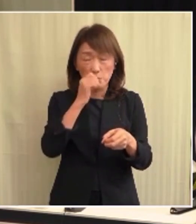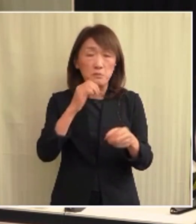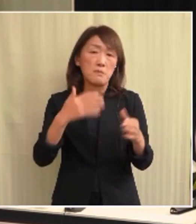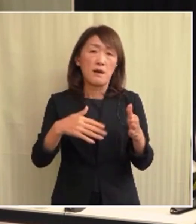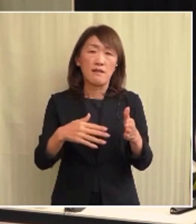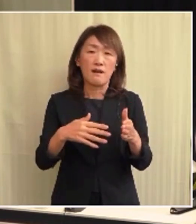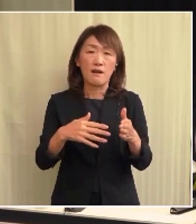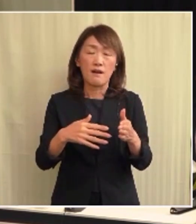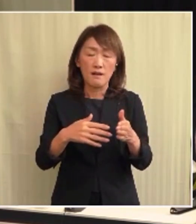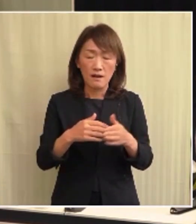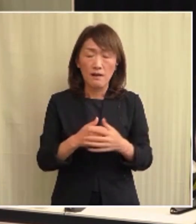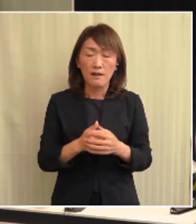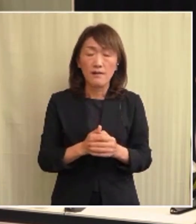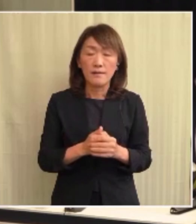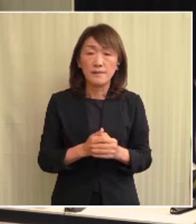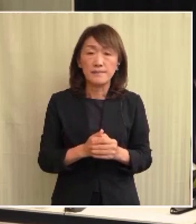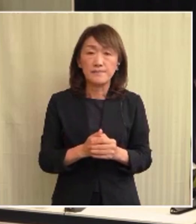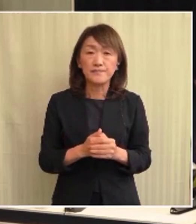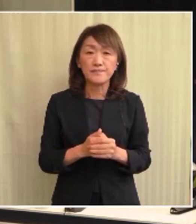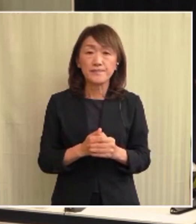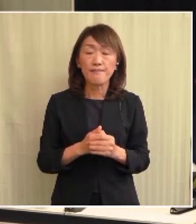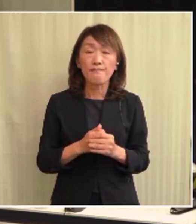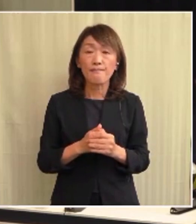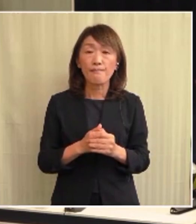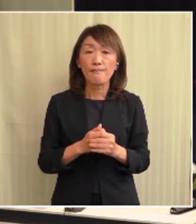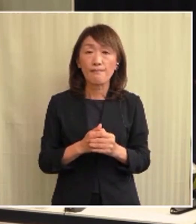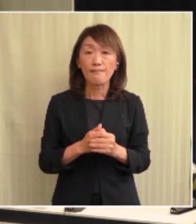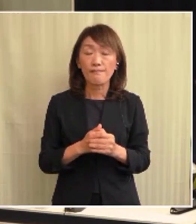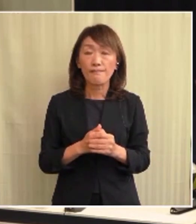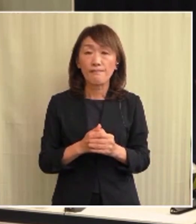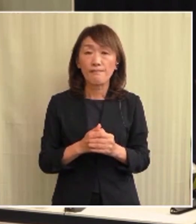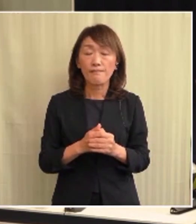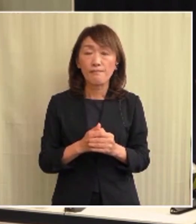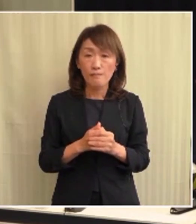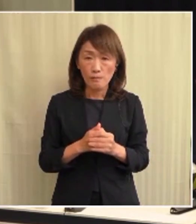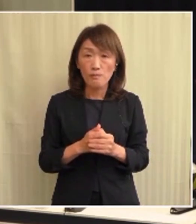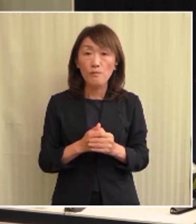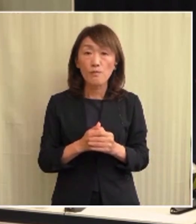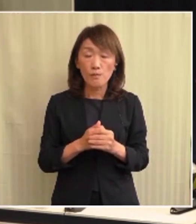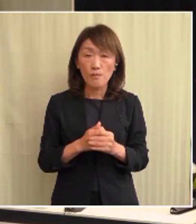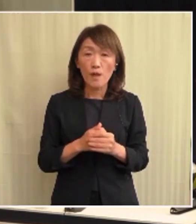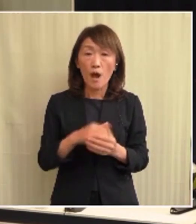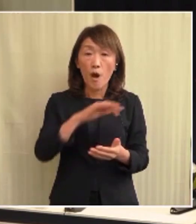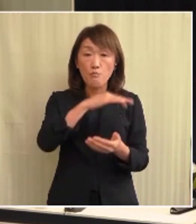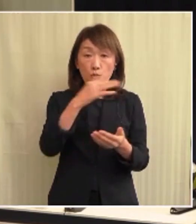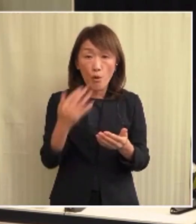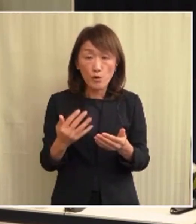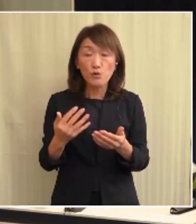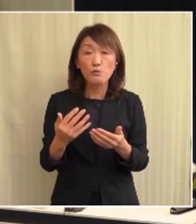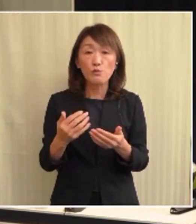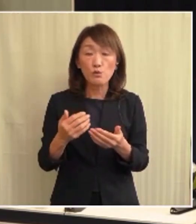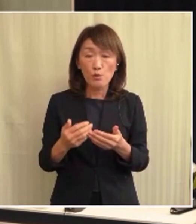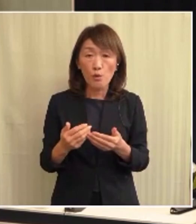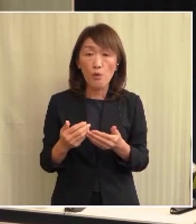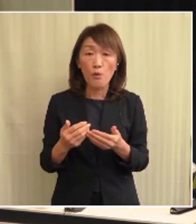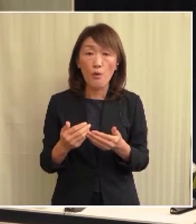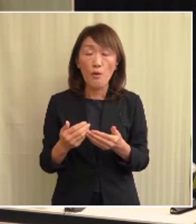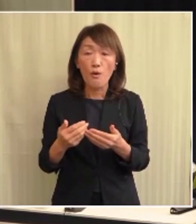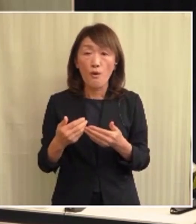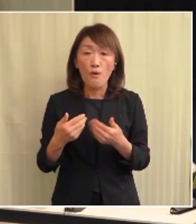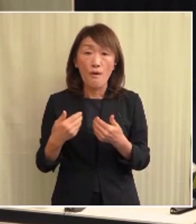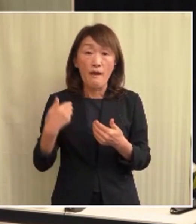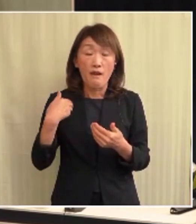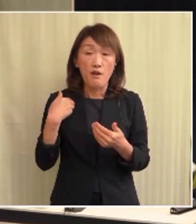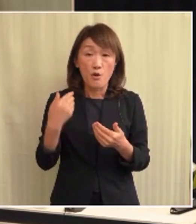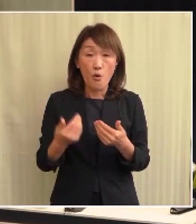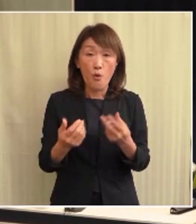けどかなり少ないんですね。だけどそれが両立させることができるんだっていうのが今回の取り組みで開発